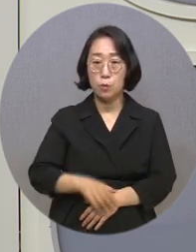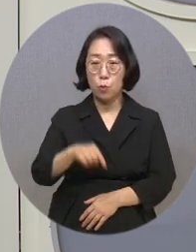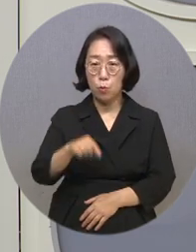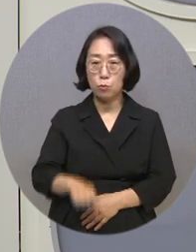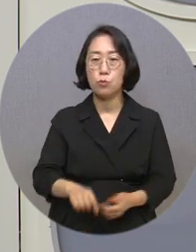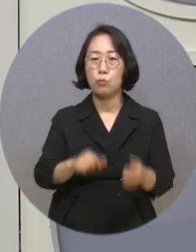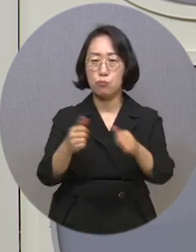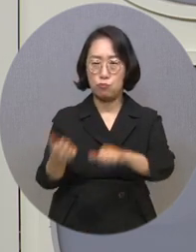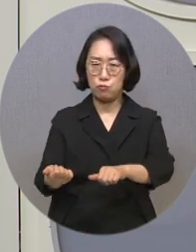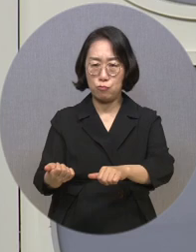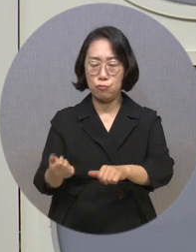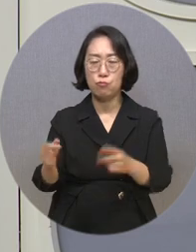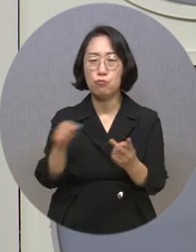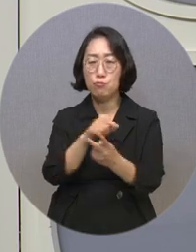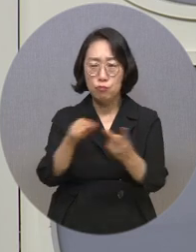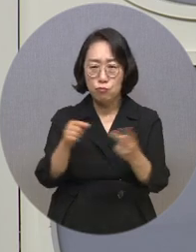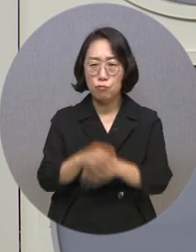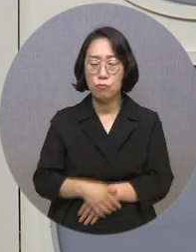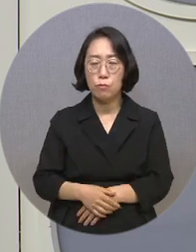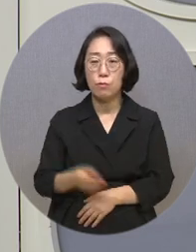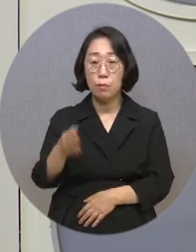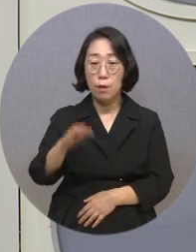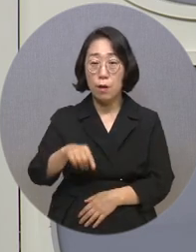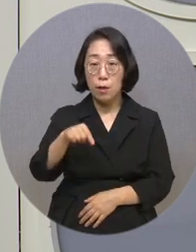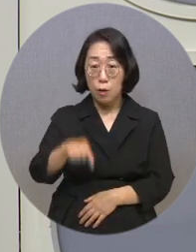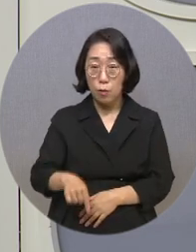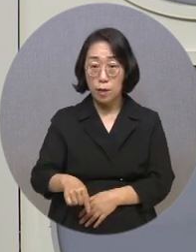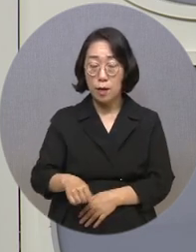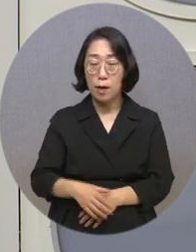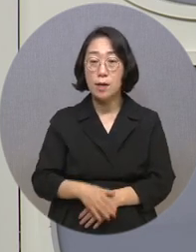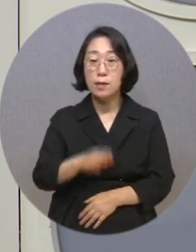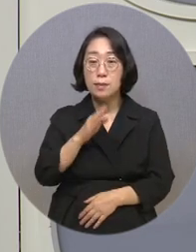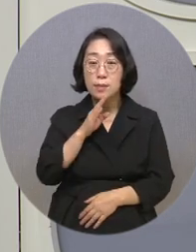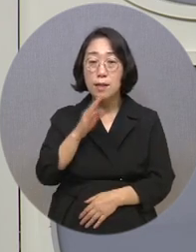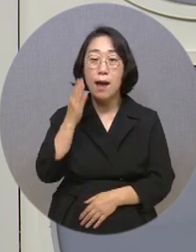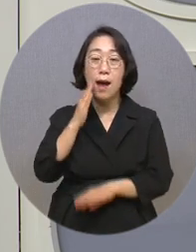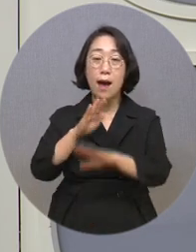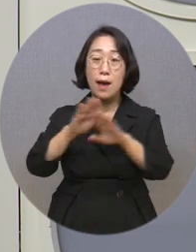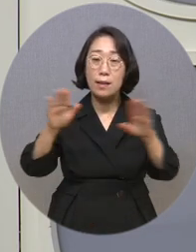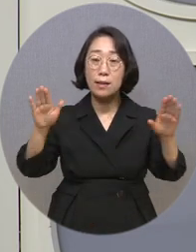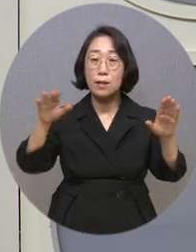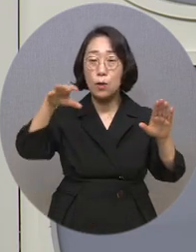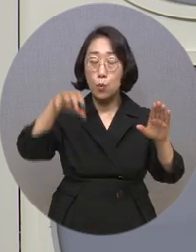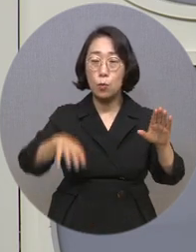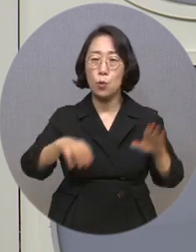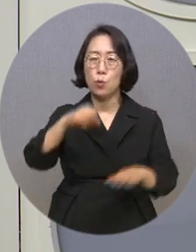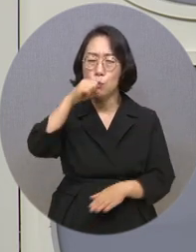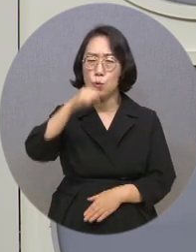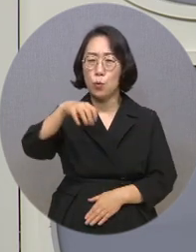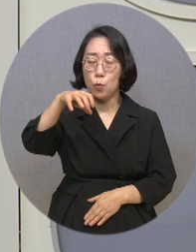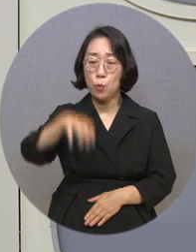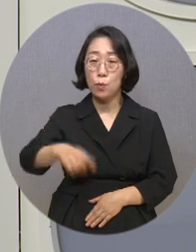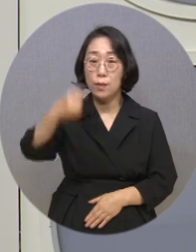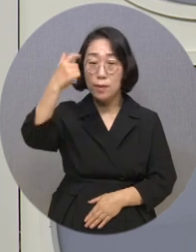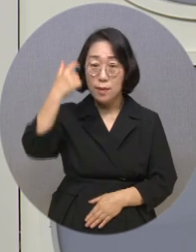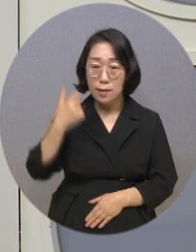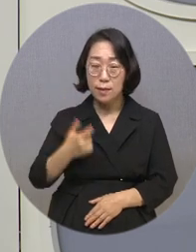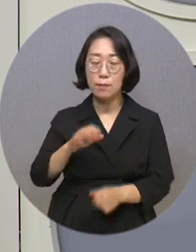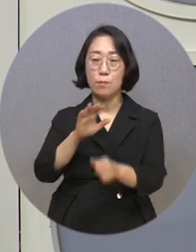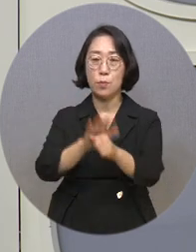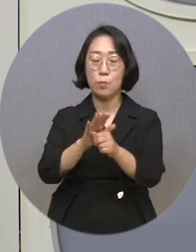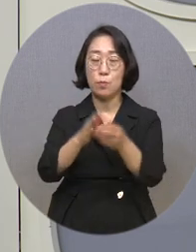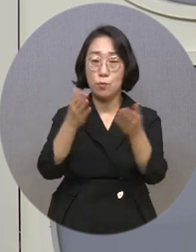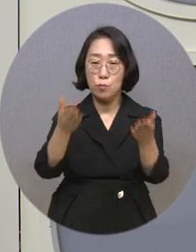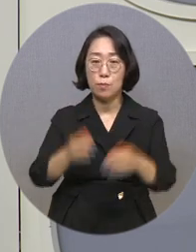돌아가시는 길인데 계시는 동안만은 여기가 천국인 것처럼 모시고 싶은 게 제 소망이거든요. 그리고